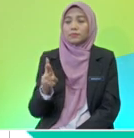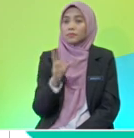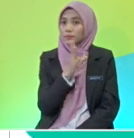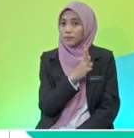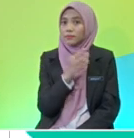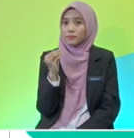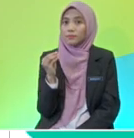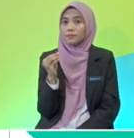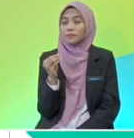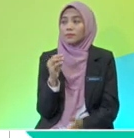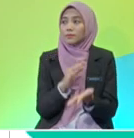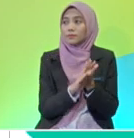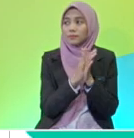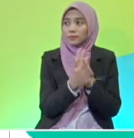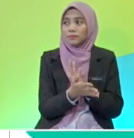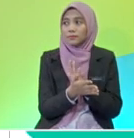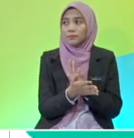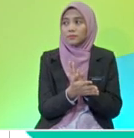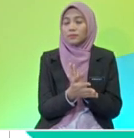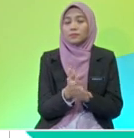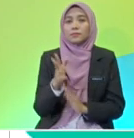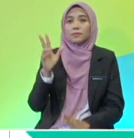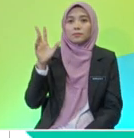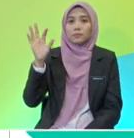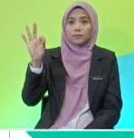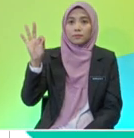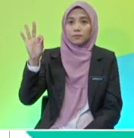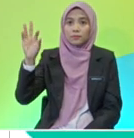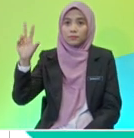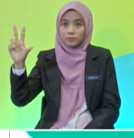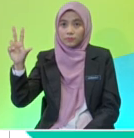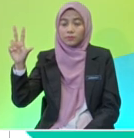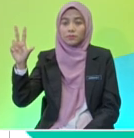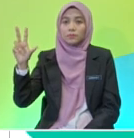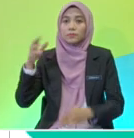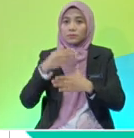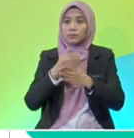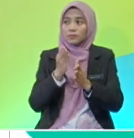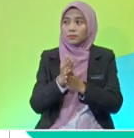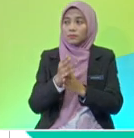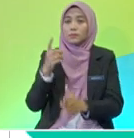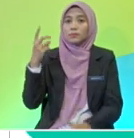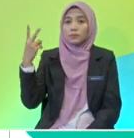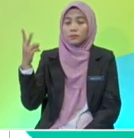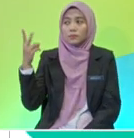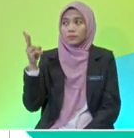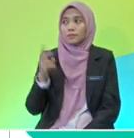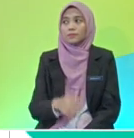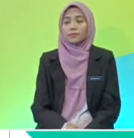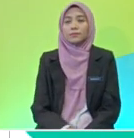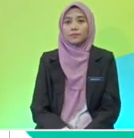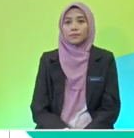akan jadi 93 bahagi 12 Oke Adam Jawa Tadi 7 udah 12 84